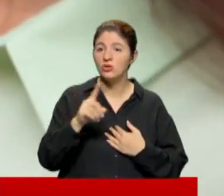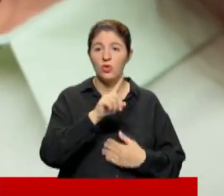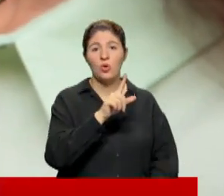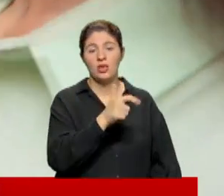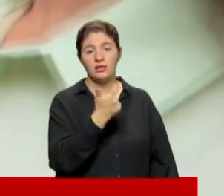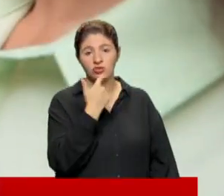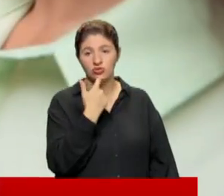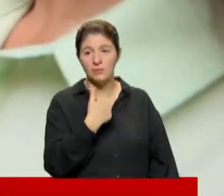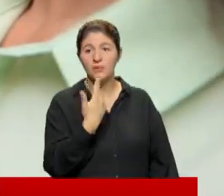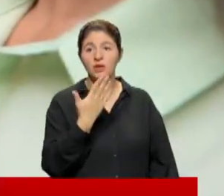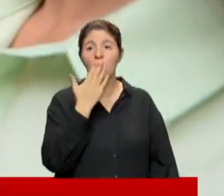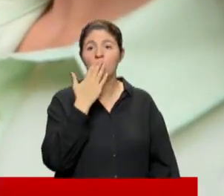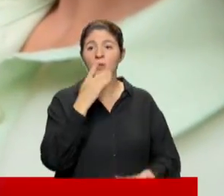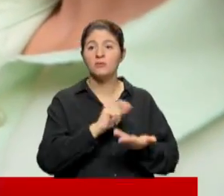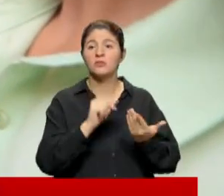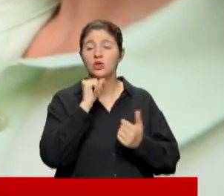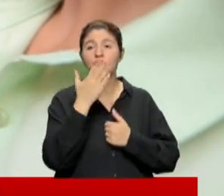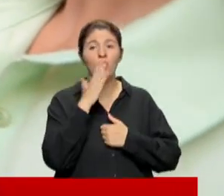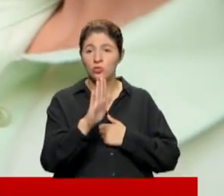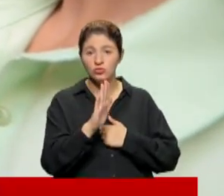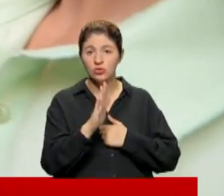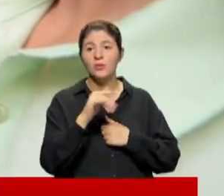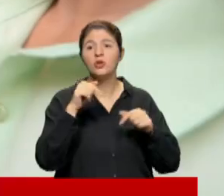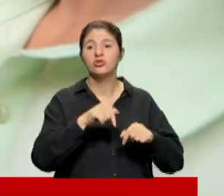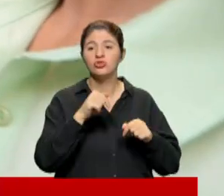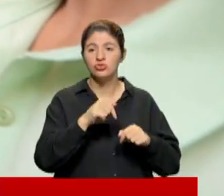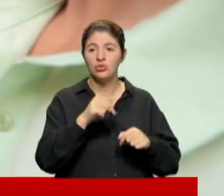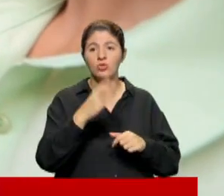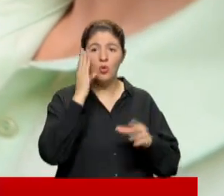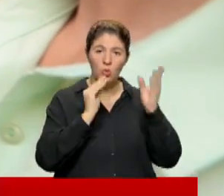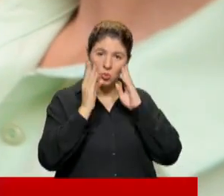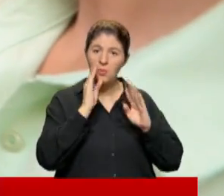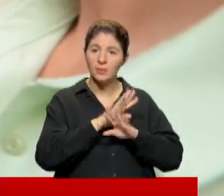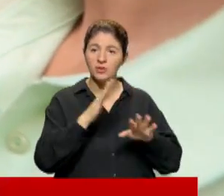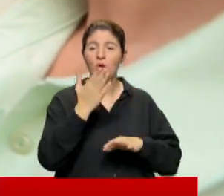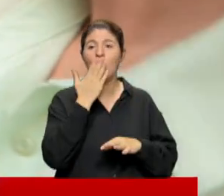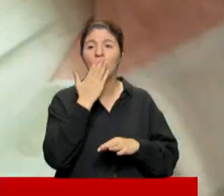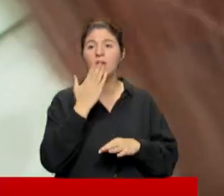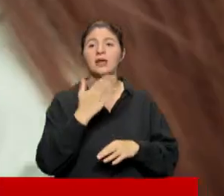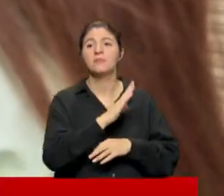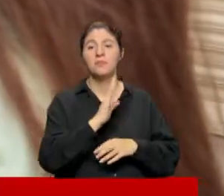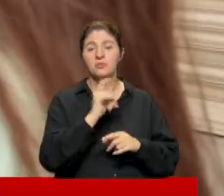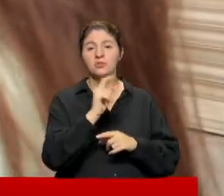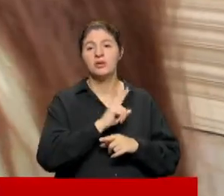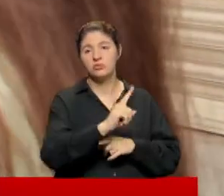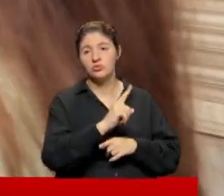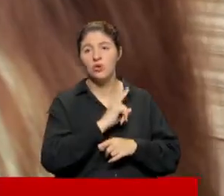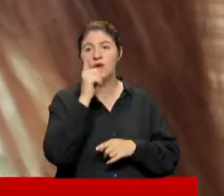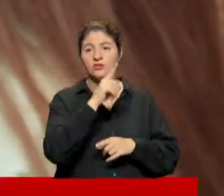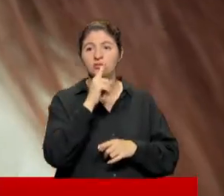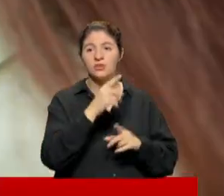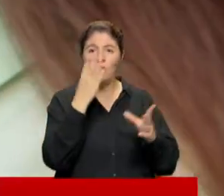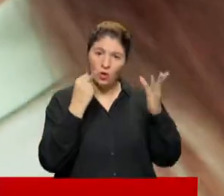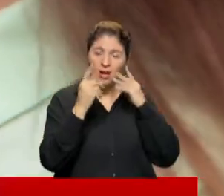16 yaşındayım yani okumam yazmam hiç yoktu ama şu an öğrendim okula yani gitmedim yani siparişe gidim gelim ya ondan